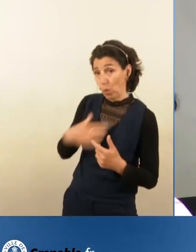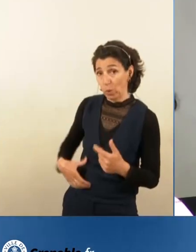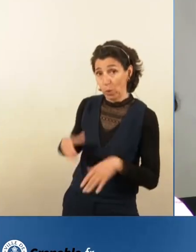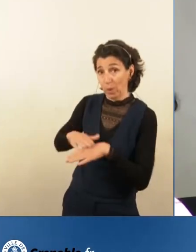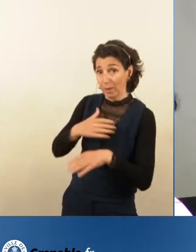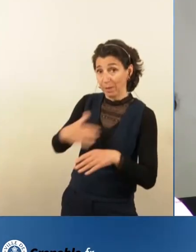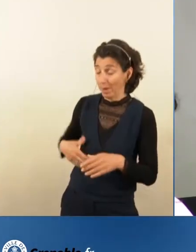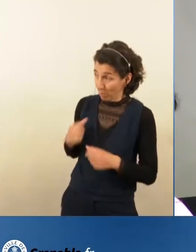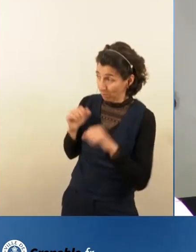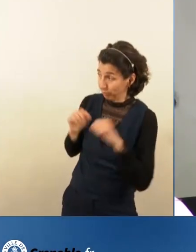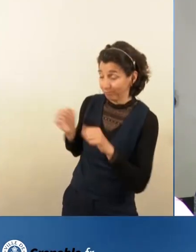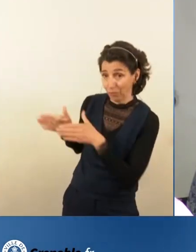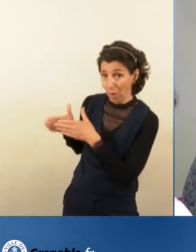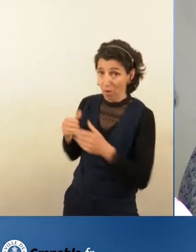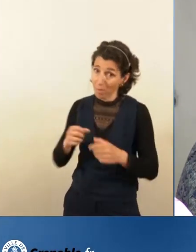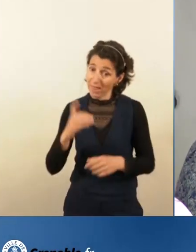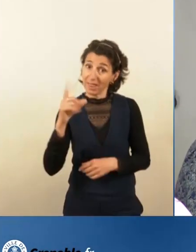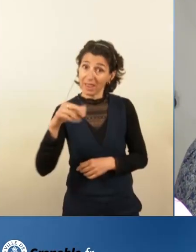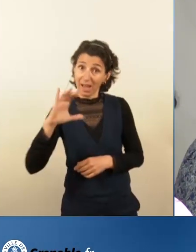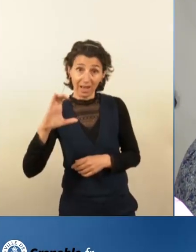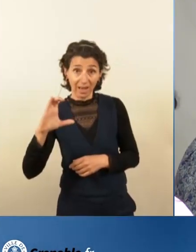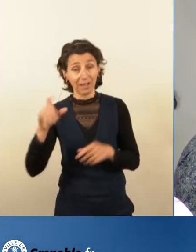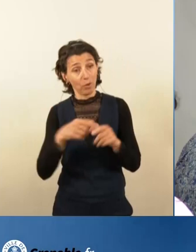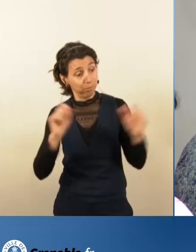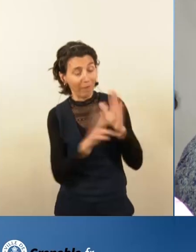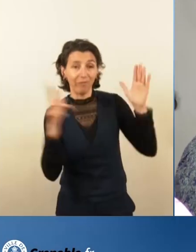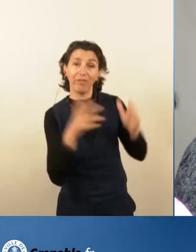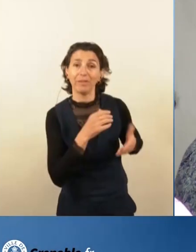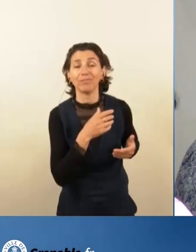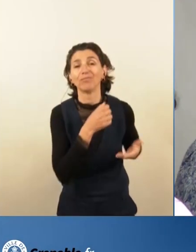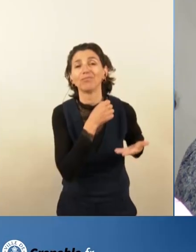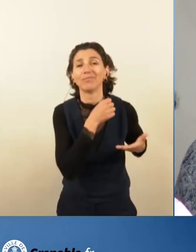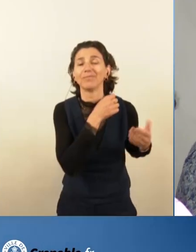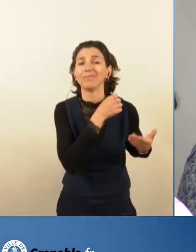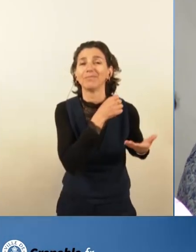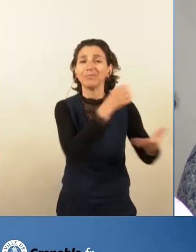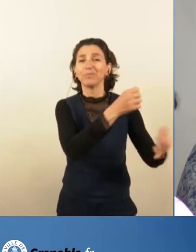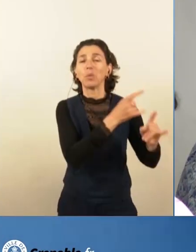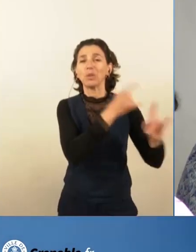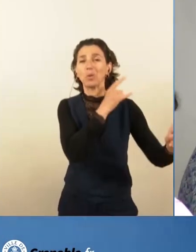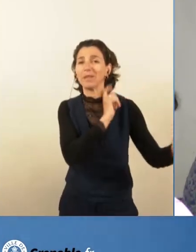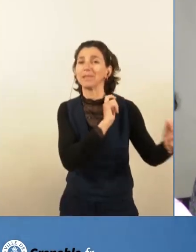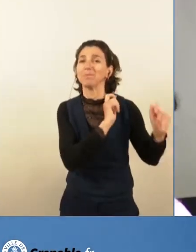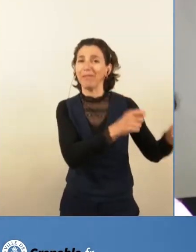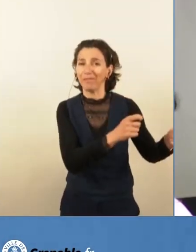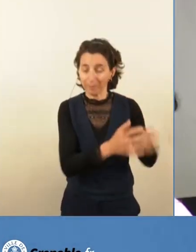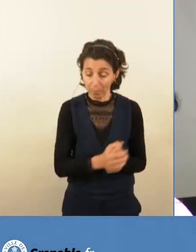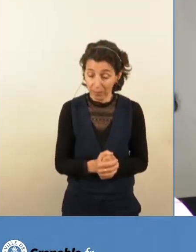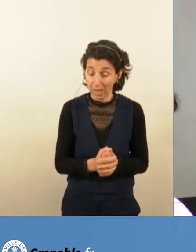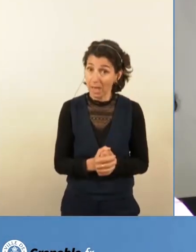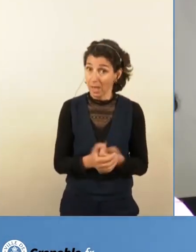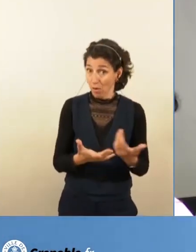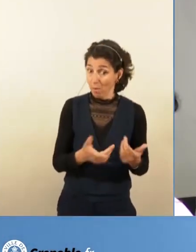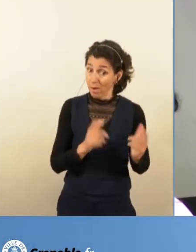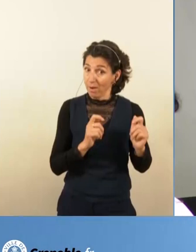puisse demander le classement de l'édifice au titre des monuments historiques ce classement nous permettra de